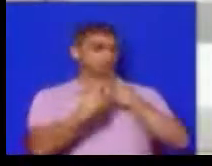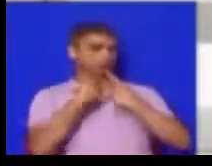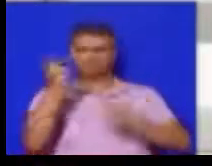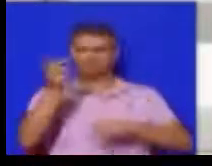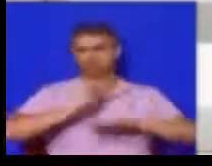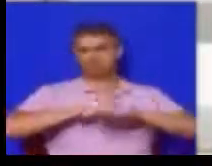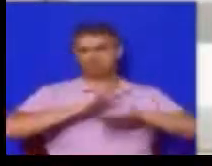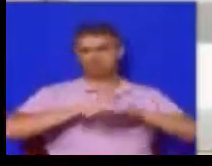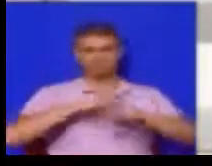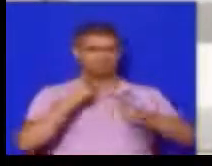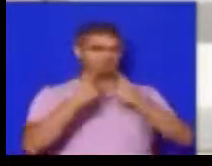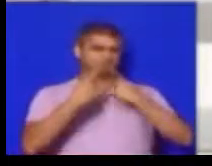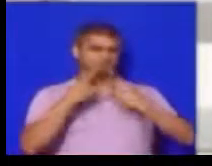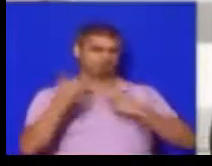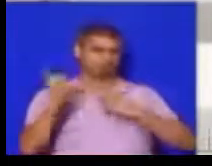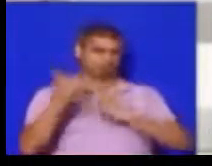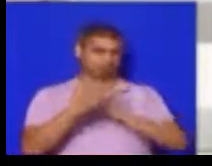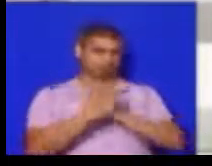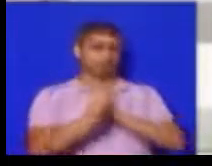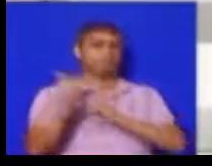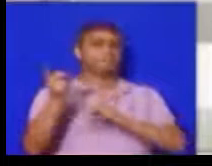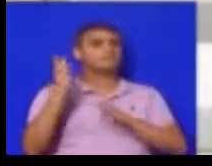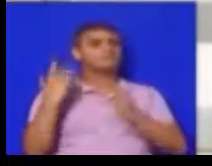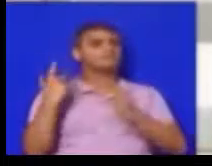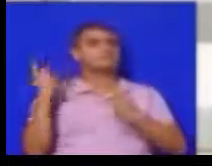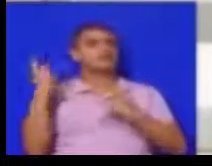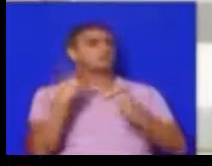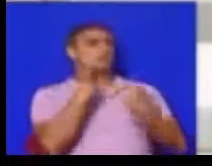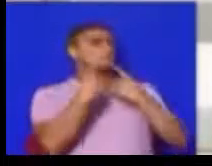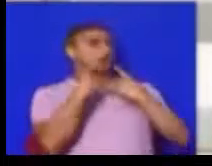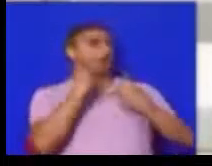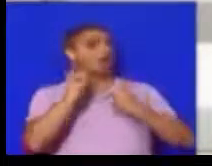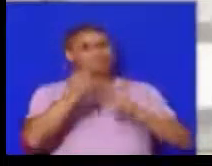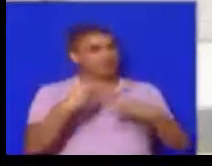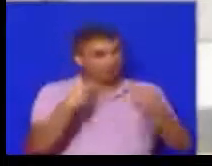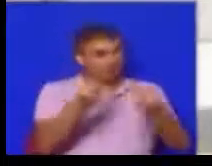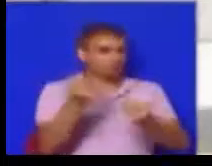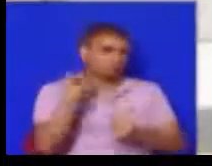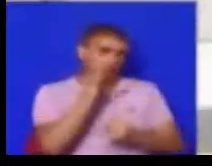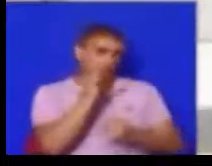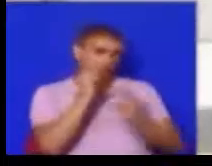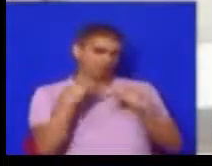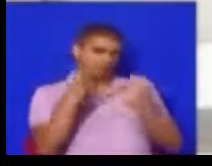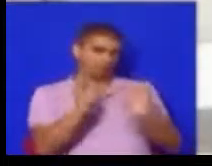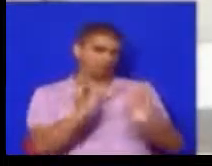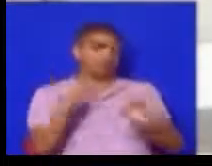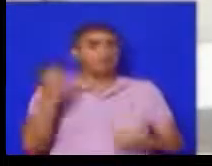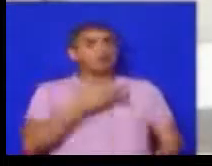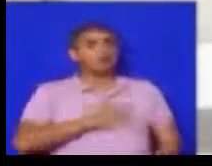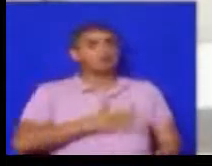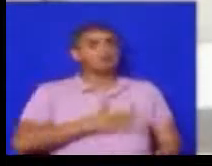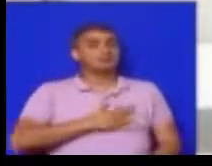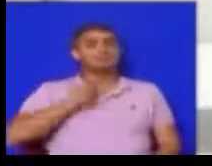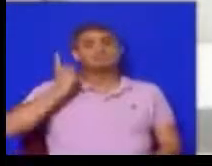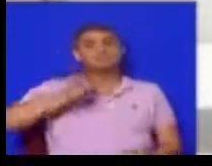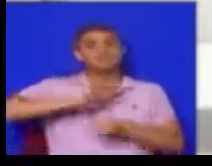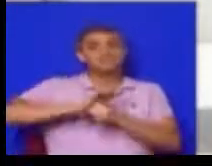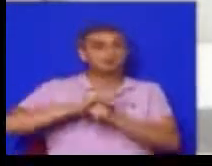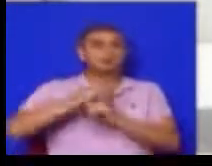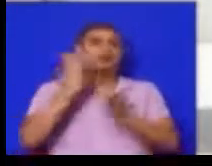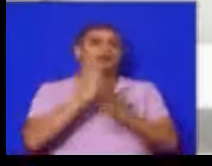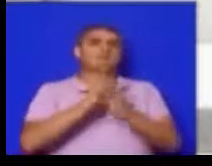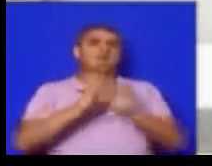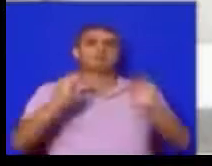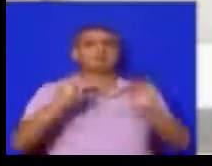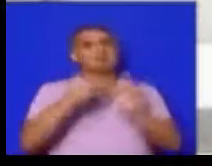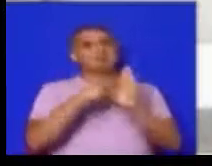מצוינים, הם בעיקר נושאים, הם פחות נותנים. והם רוצים שהסנקציות יוסרו בתחילת התהליך